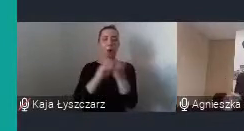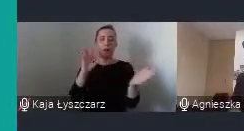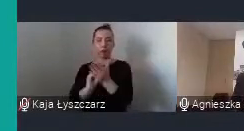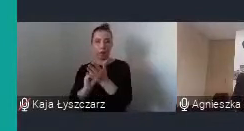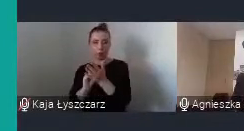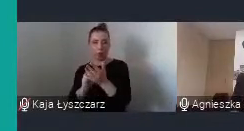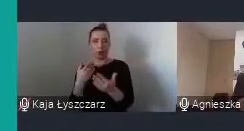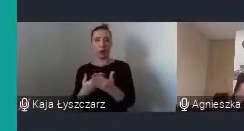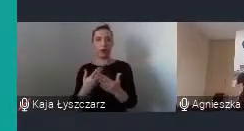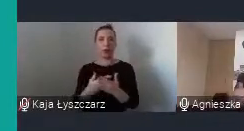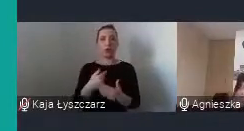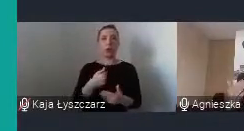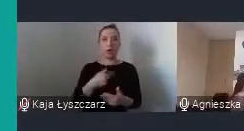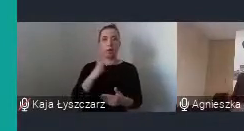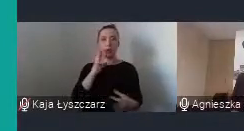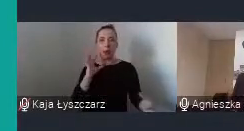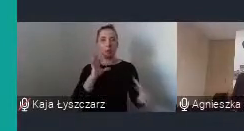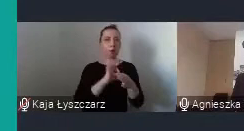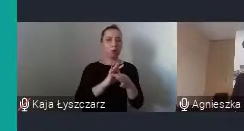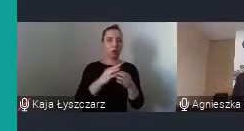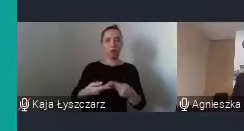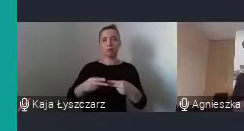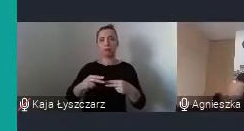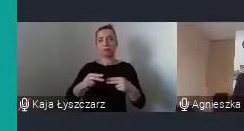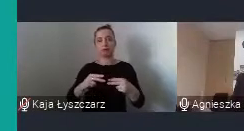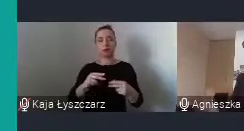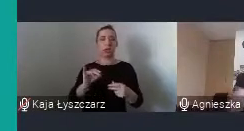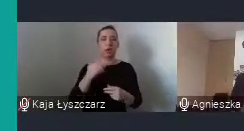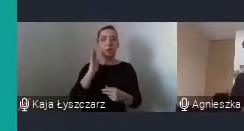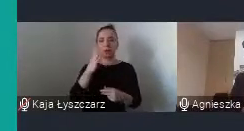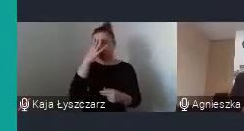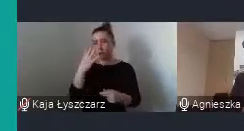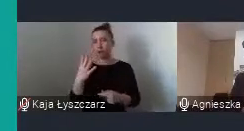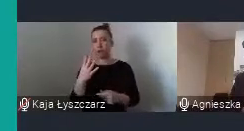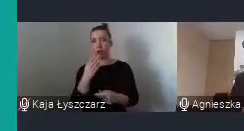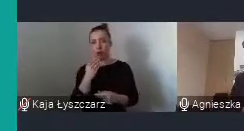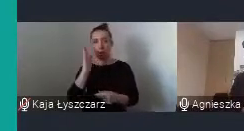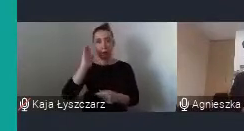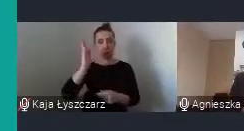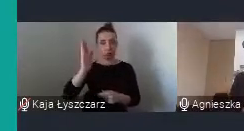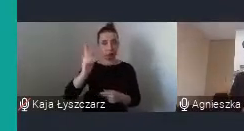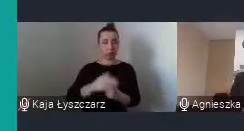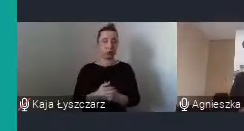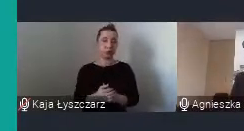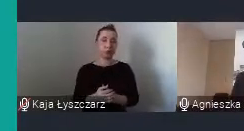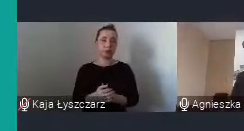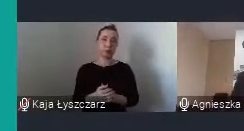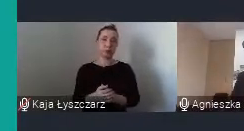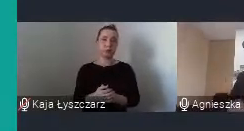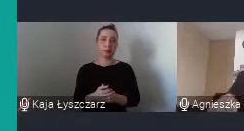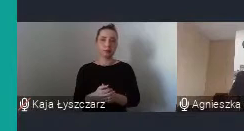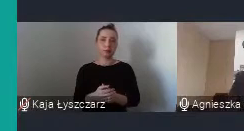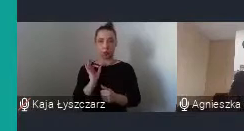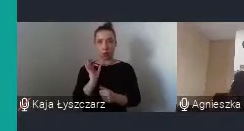robić takie nawiązania, żeby od razu może pokazać, jak będzie wyglądała przyszłość.